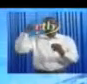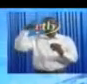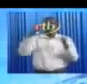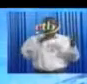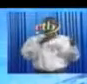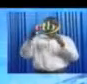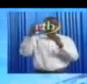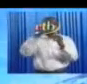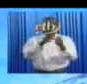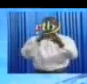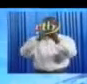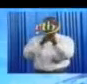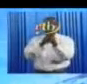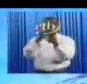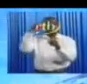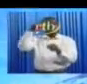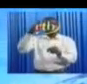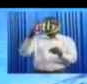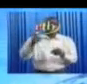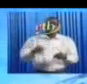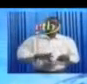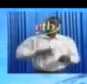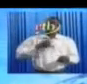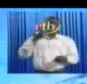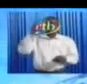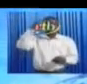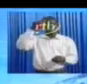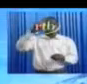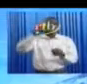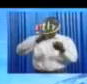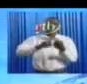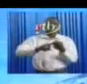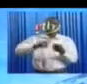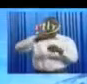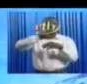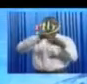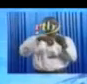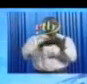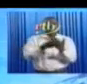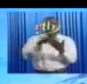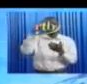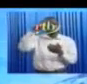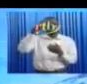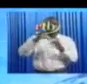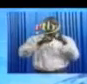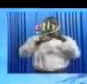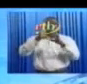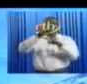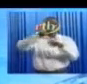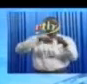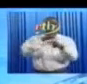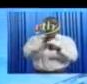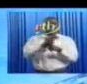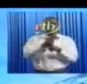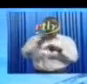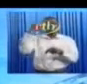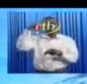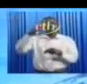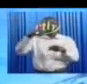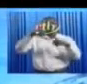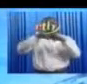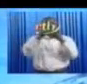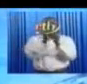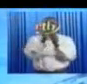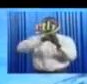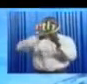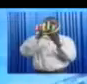armes légères nécessite de nombreuses sensibilisations. C'est ce à quoi s'attelle la Commission nationale qui a réuni à Ouagadougou le secteur